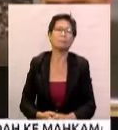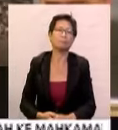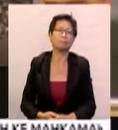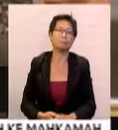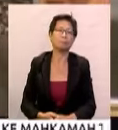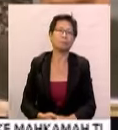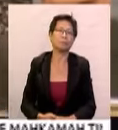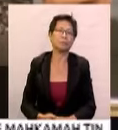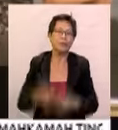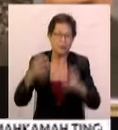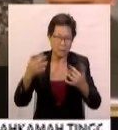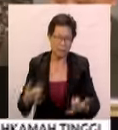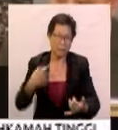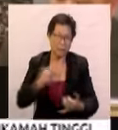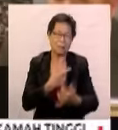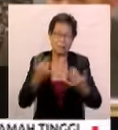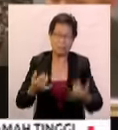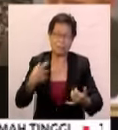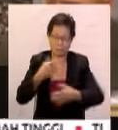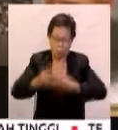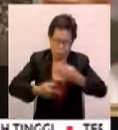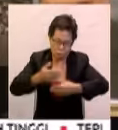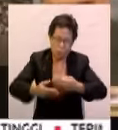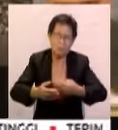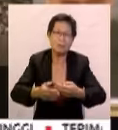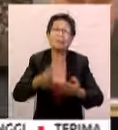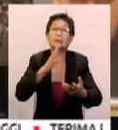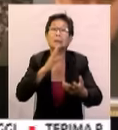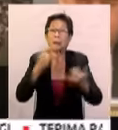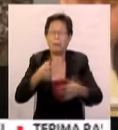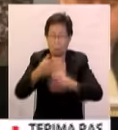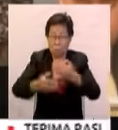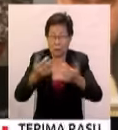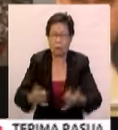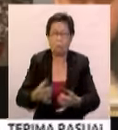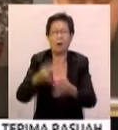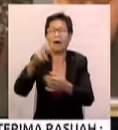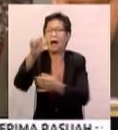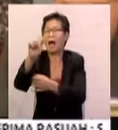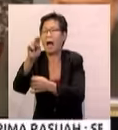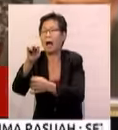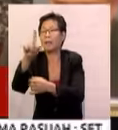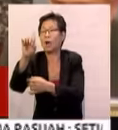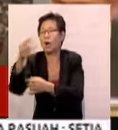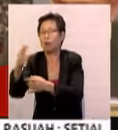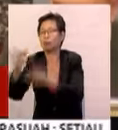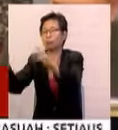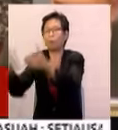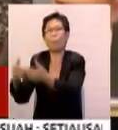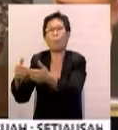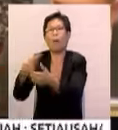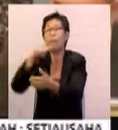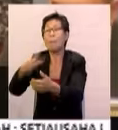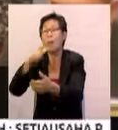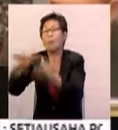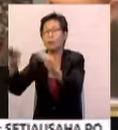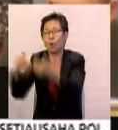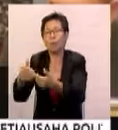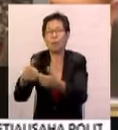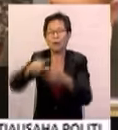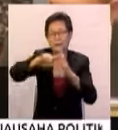Kita dalam proses sekarang melalui apa yang disebut sebagai analog shutdown, ya, di mana kita hendak memulakan